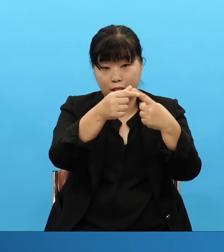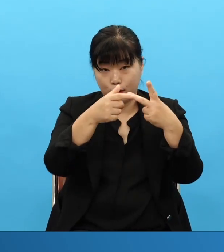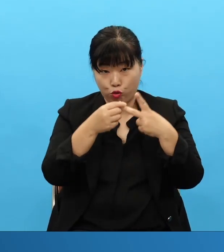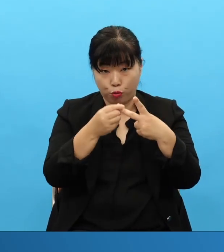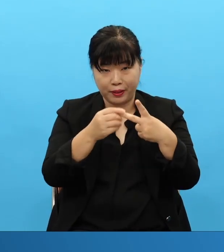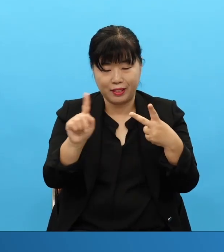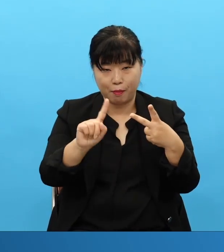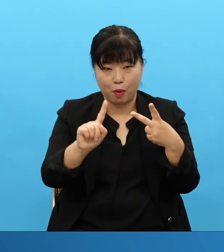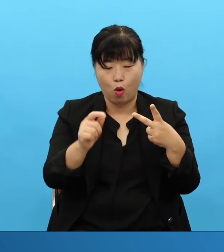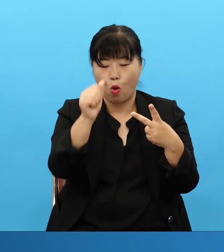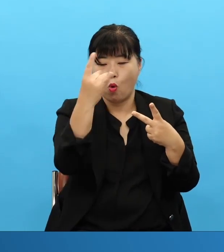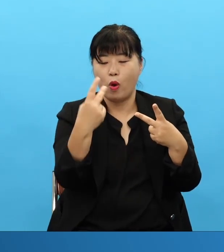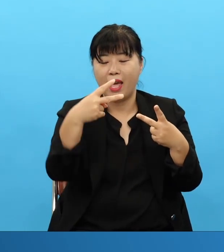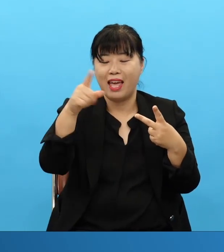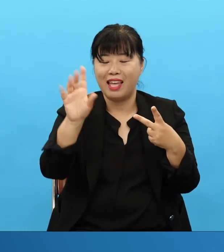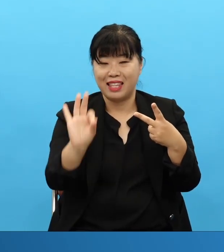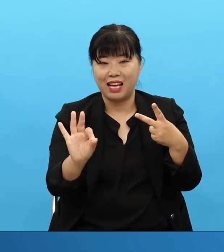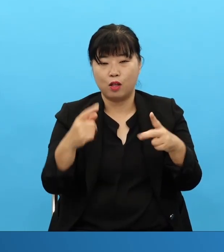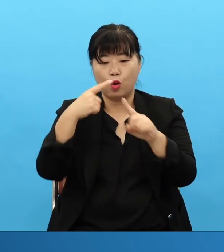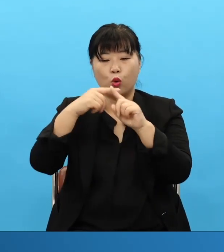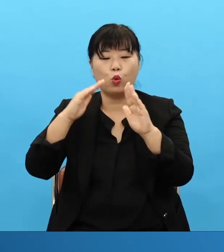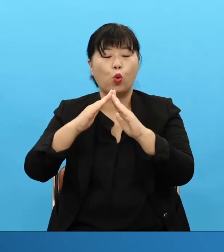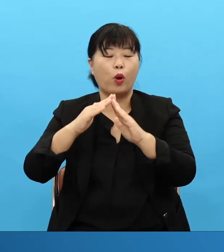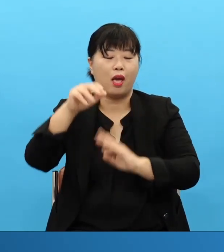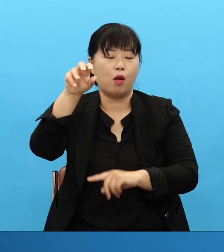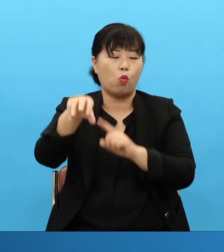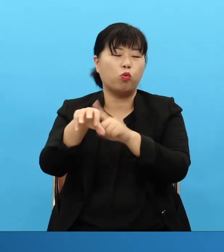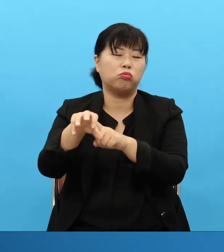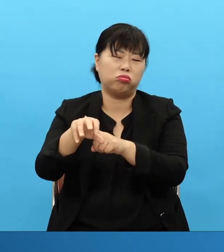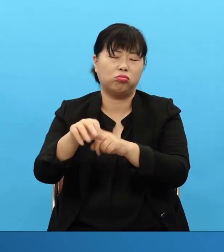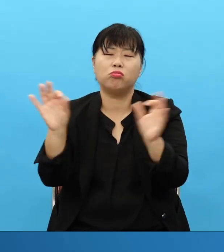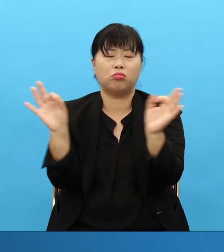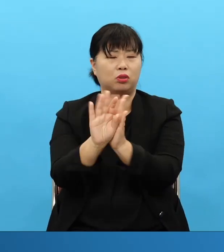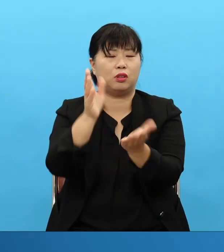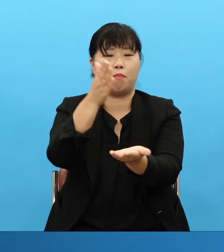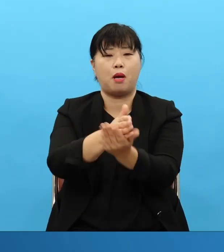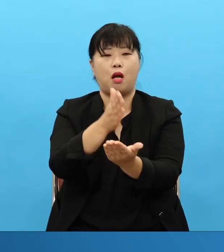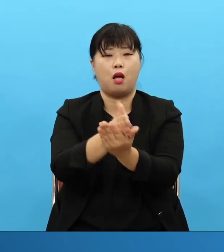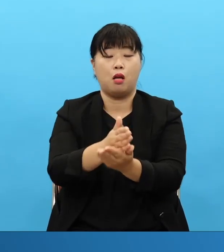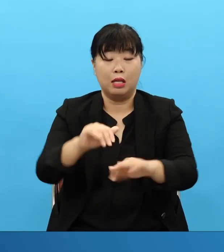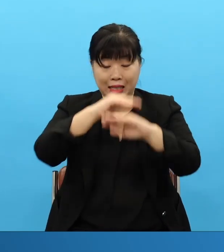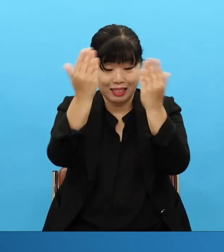synagogue. 다 없어졌다. It's okay even to get rid of everything else.